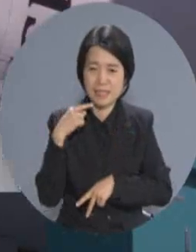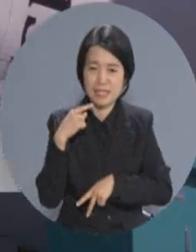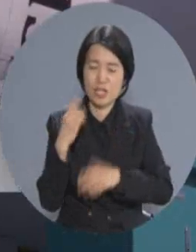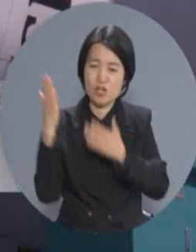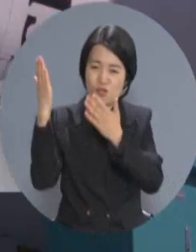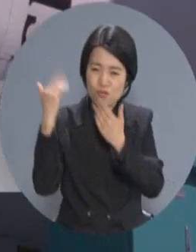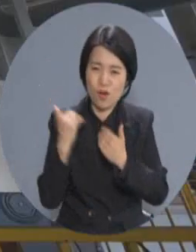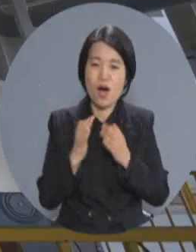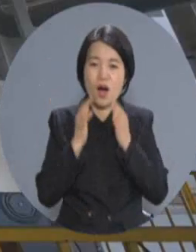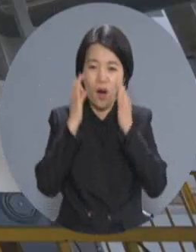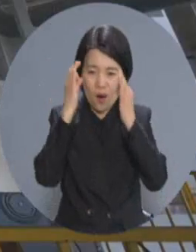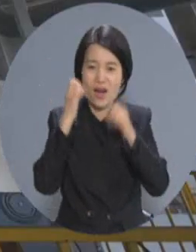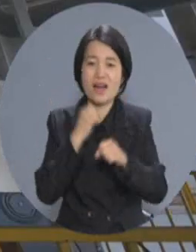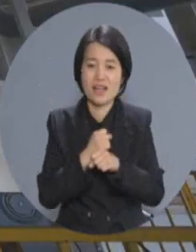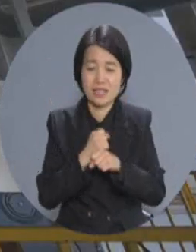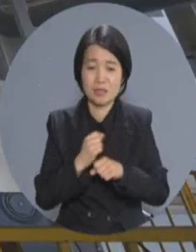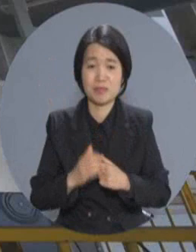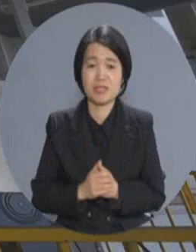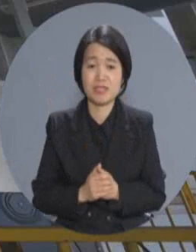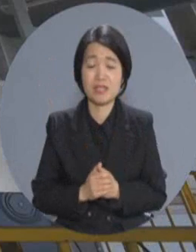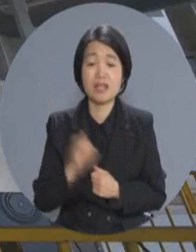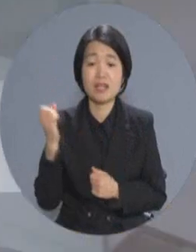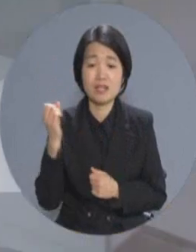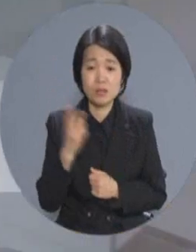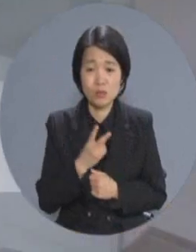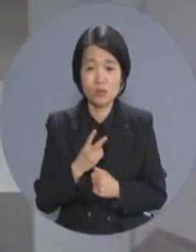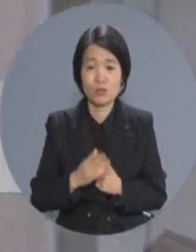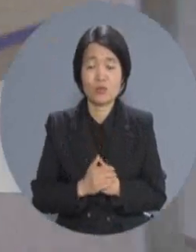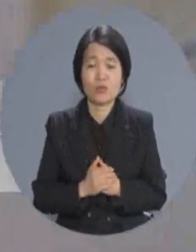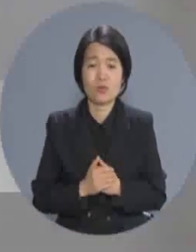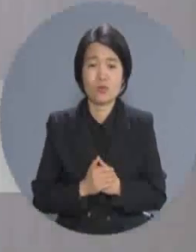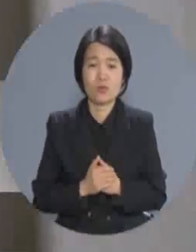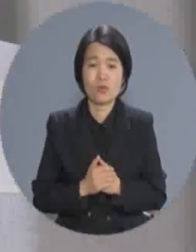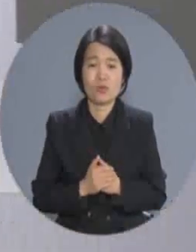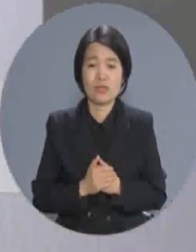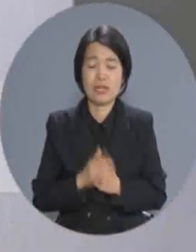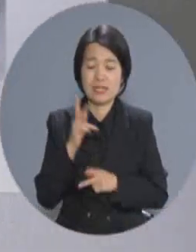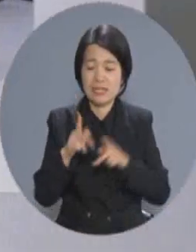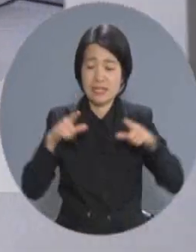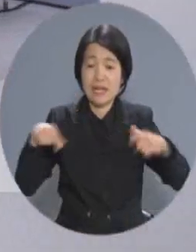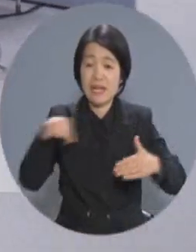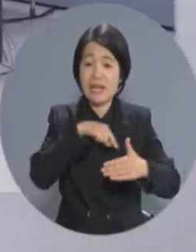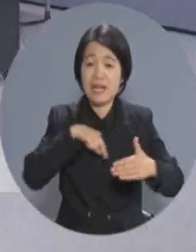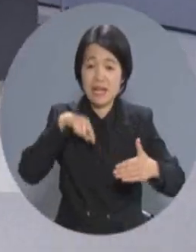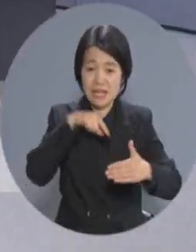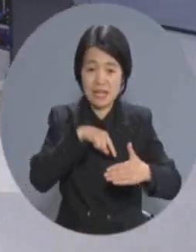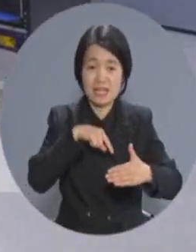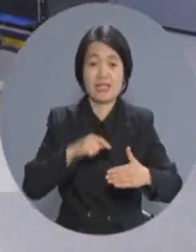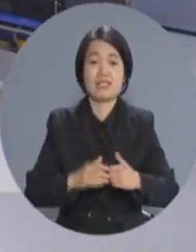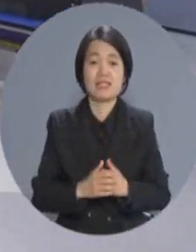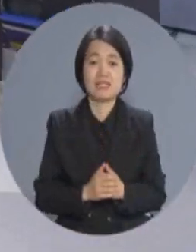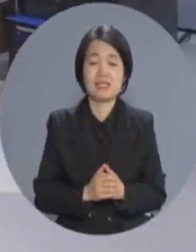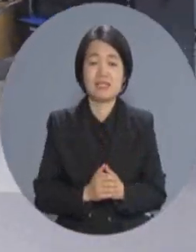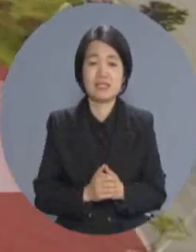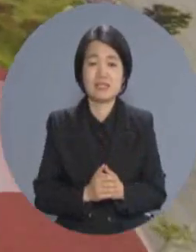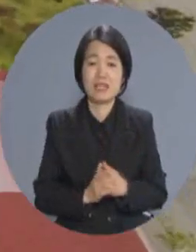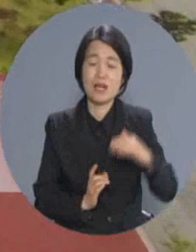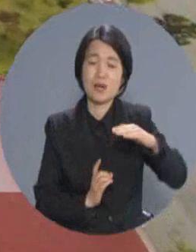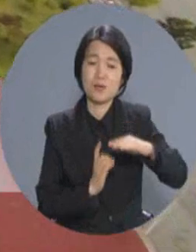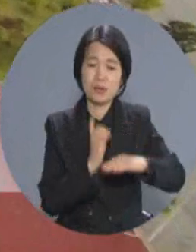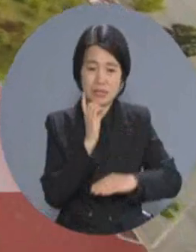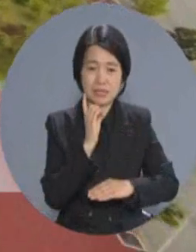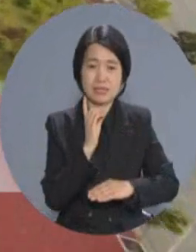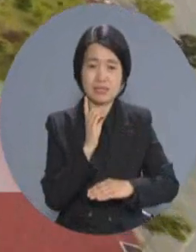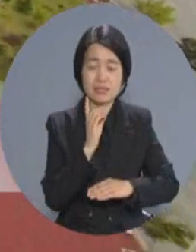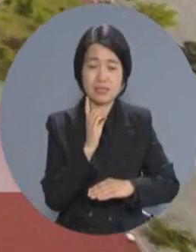유치하도록 노력을 하겠습니다 그리고 이와 더불어서 산단 내에 우리 발사체